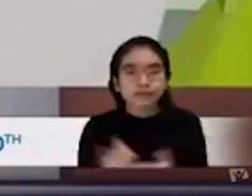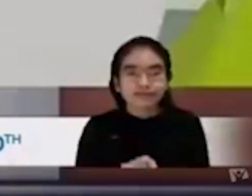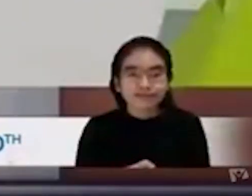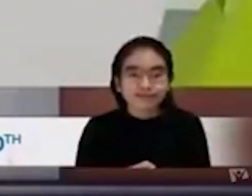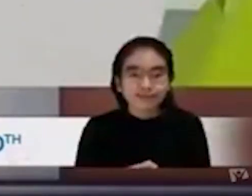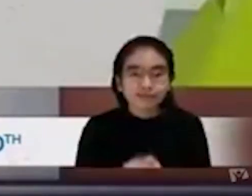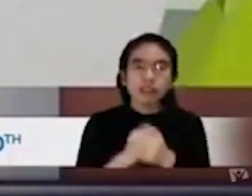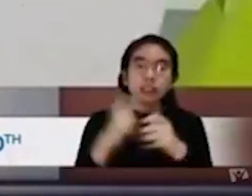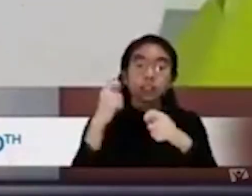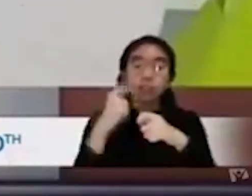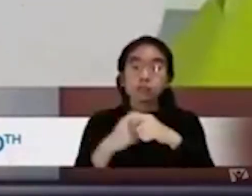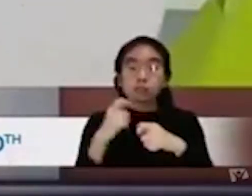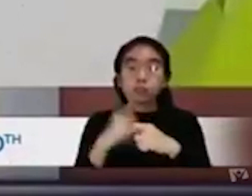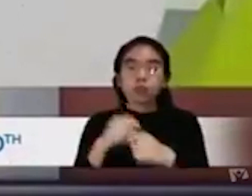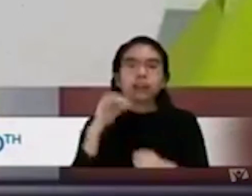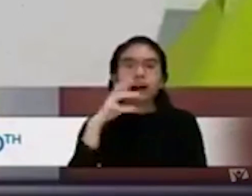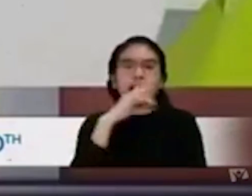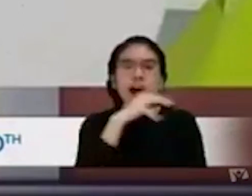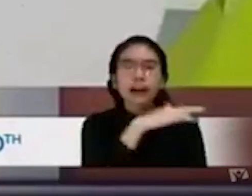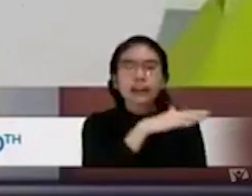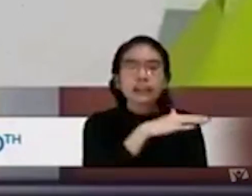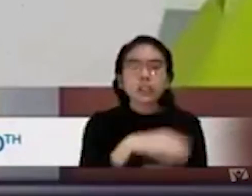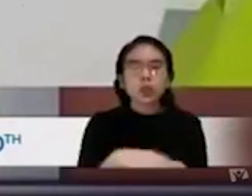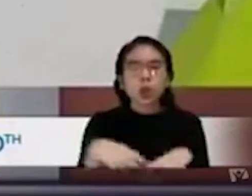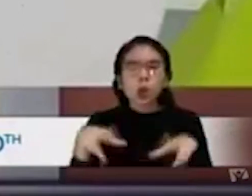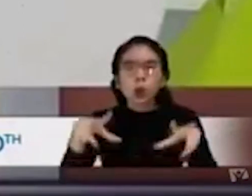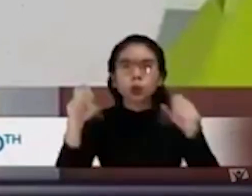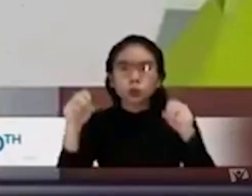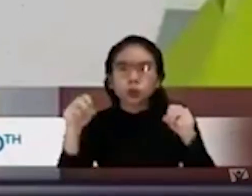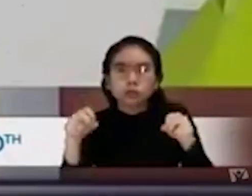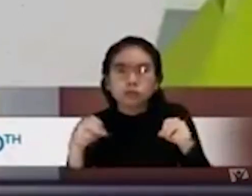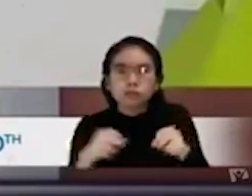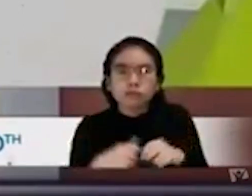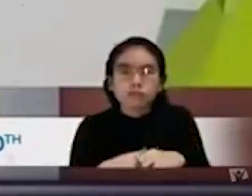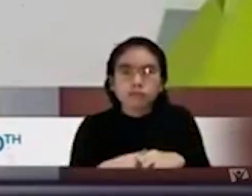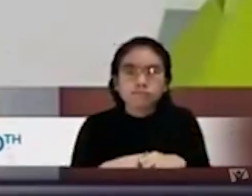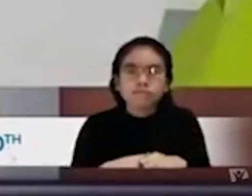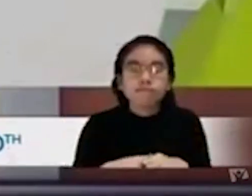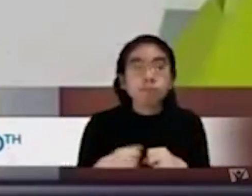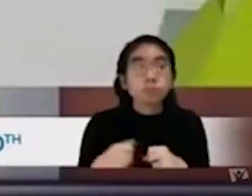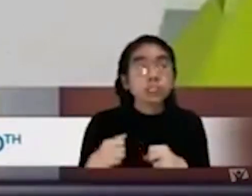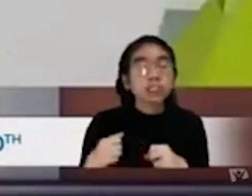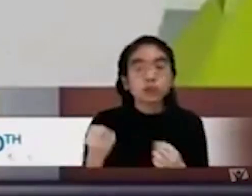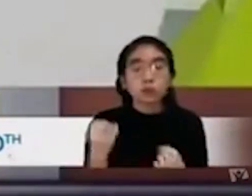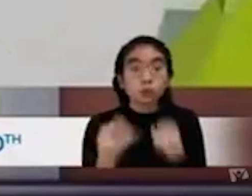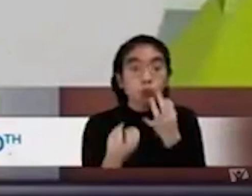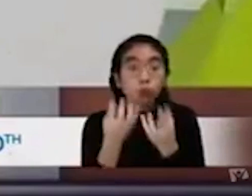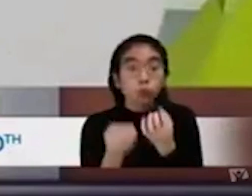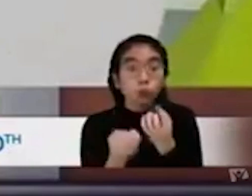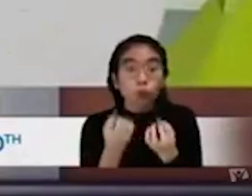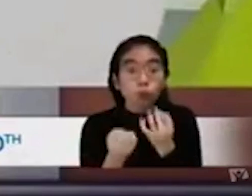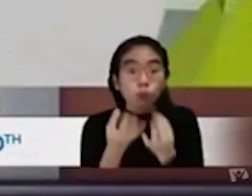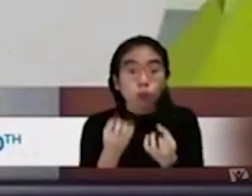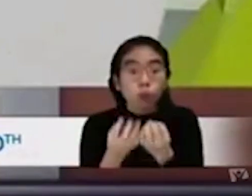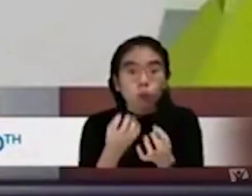Ada alasan tersendiri kenapa orang Italia memasukkan sesendok garam ke dalam panci saat